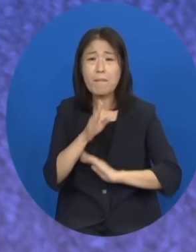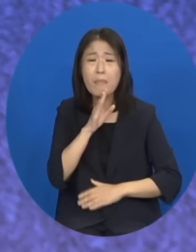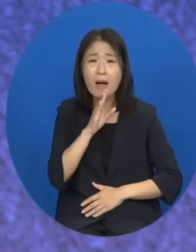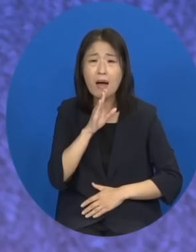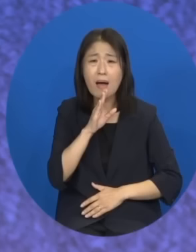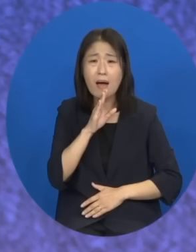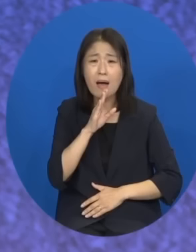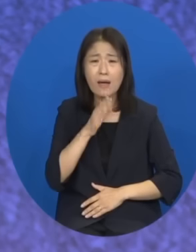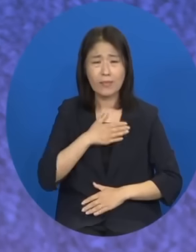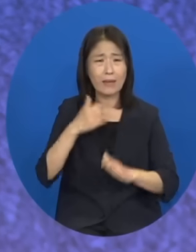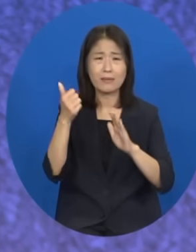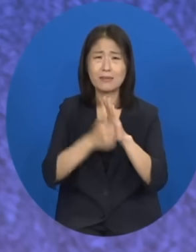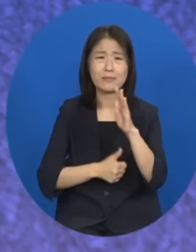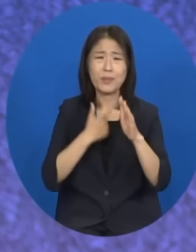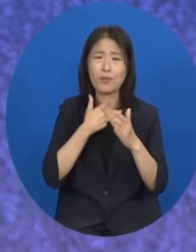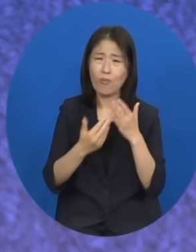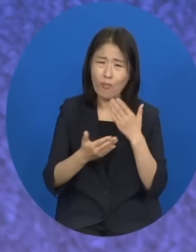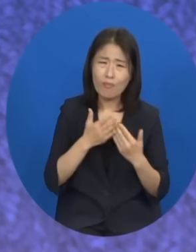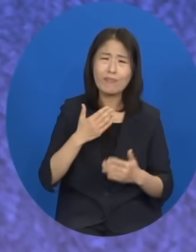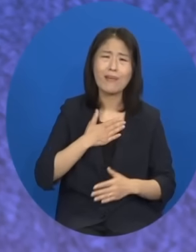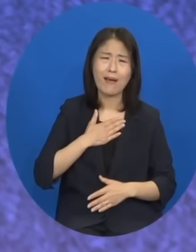왜 저에게도 없었겠어요?